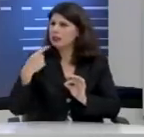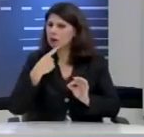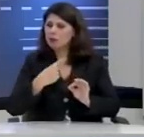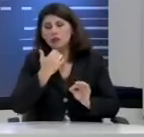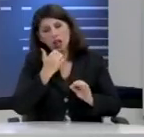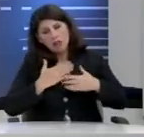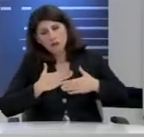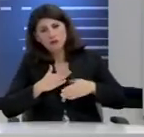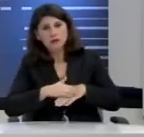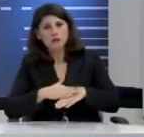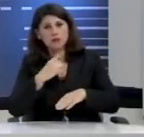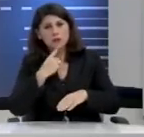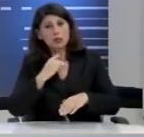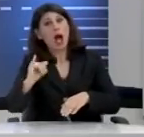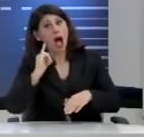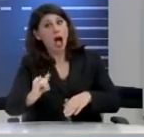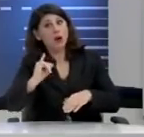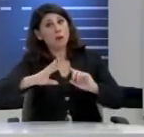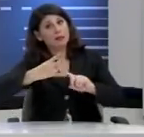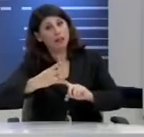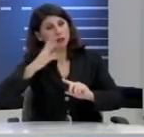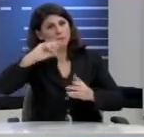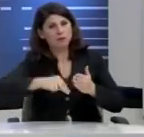έκανα λάθος, λέτε είμαστε ακόμα στο τέταρτο